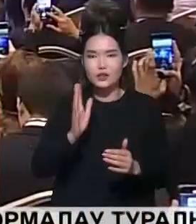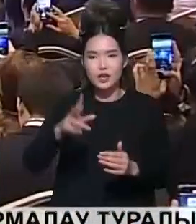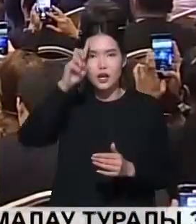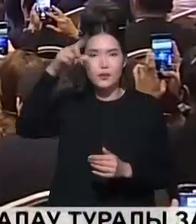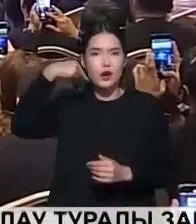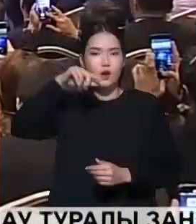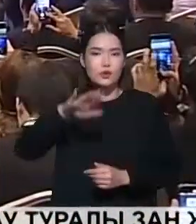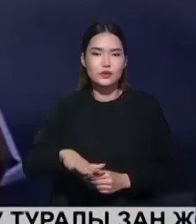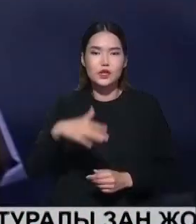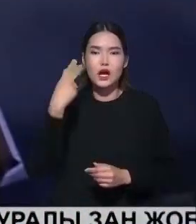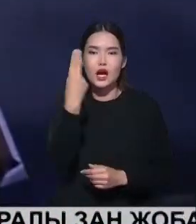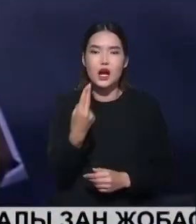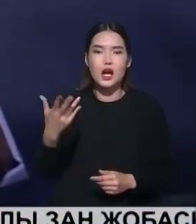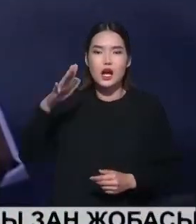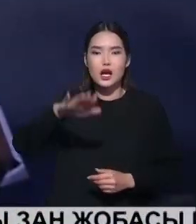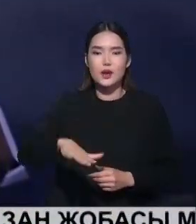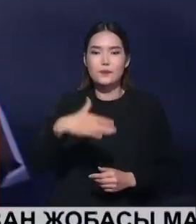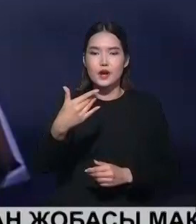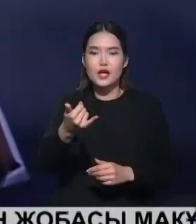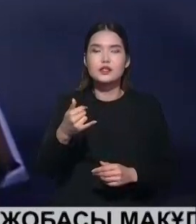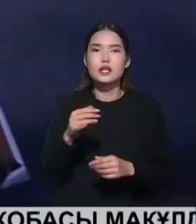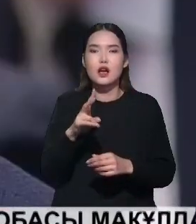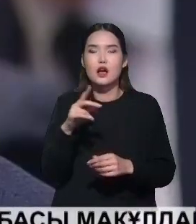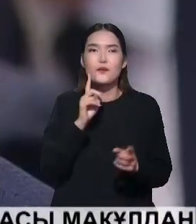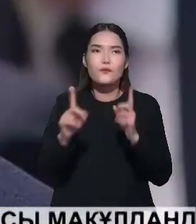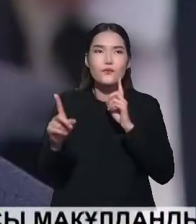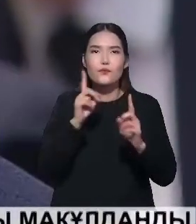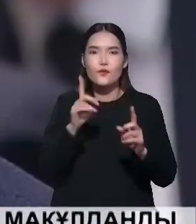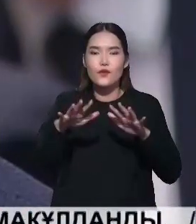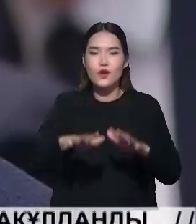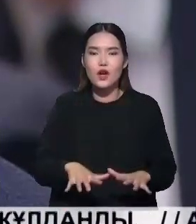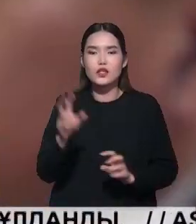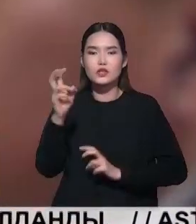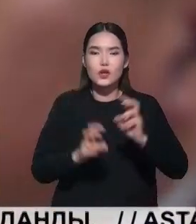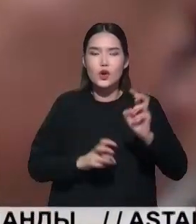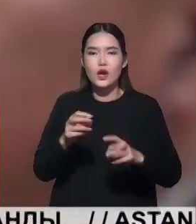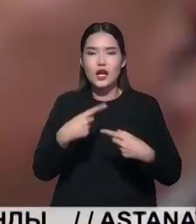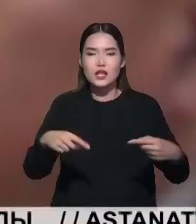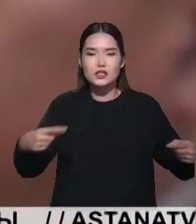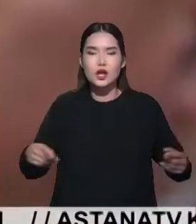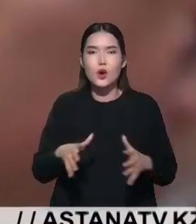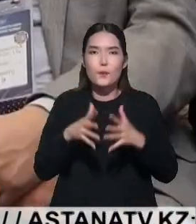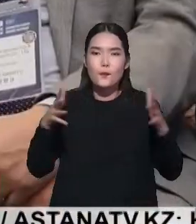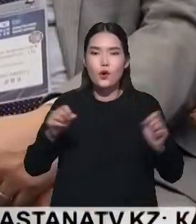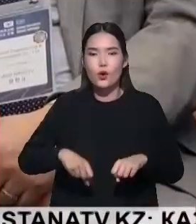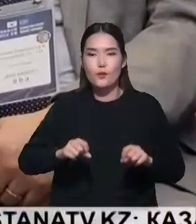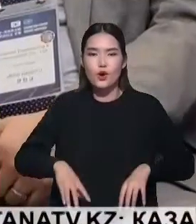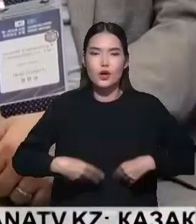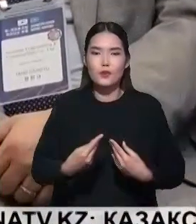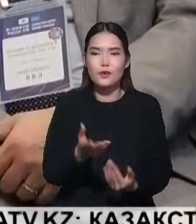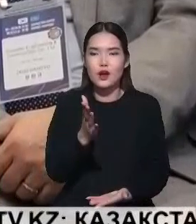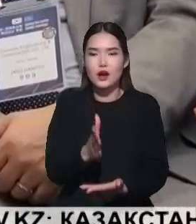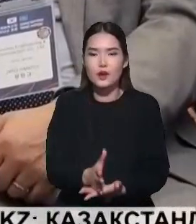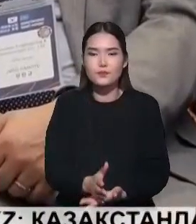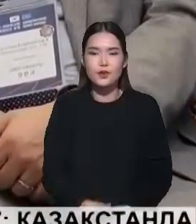басшысының пікірінше, автомобиль құрастыру саласындағы өзара тиімді өнеркәсіптік кооперацияны өрістетуге мол мүмкіндік бар. Запуск